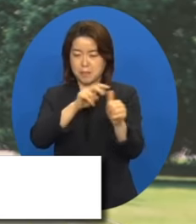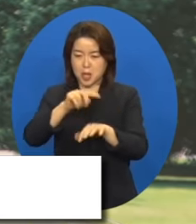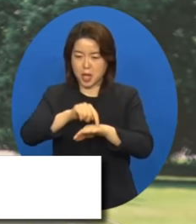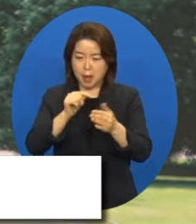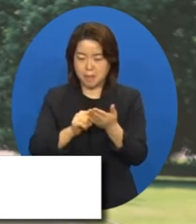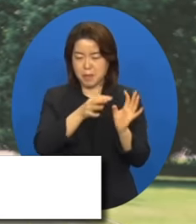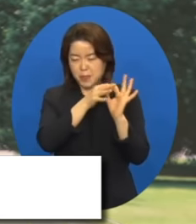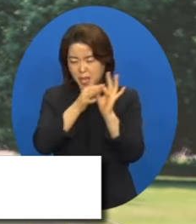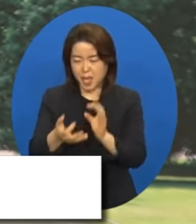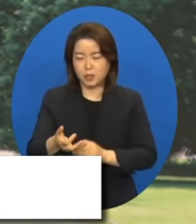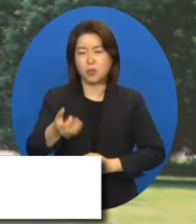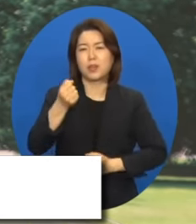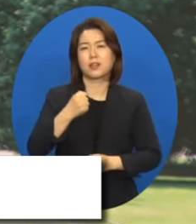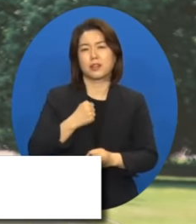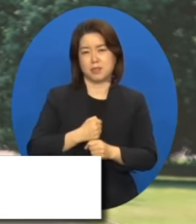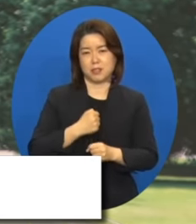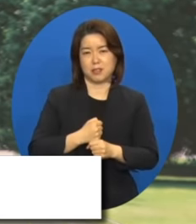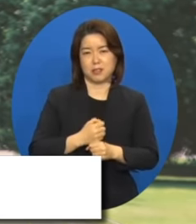여러분,